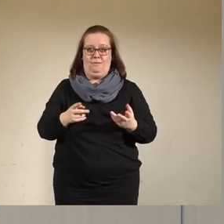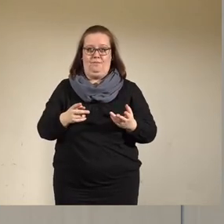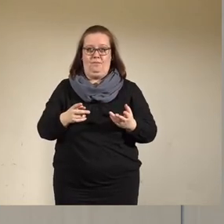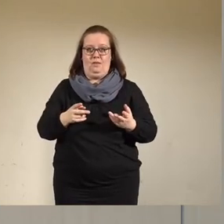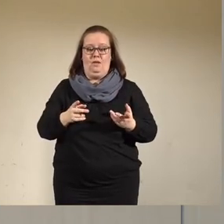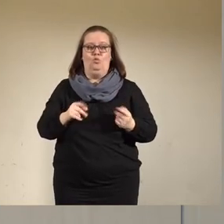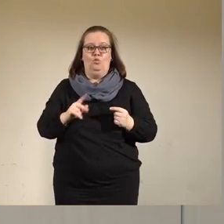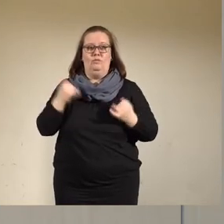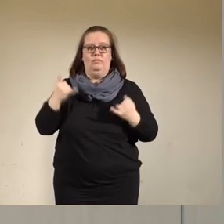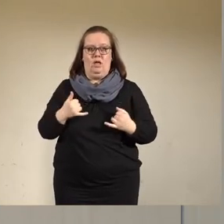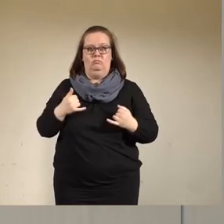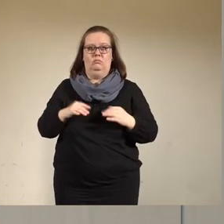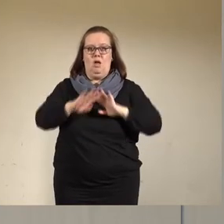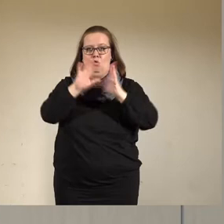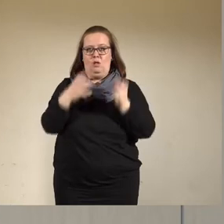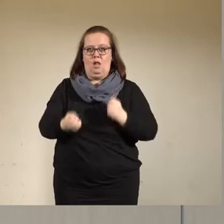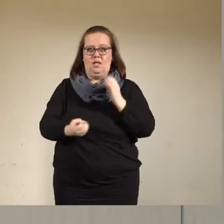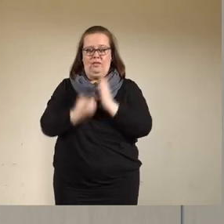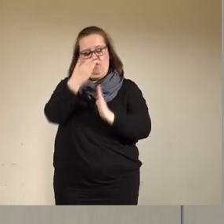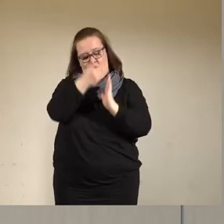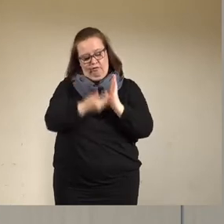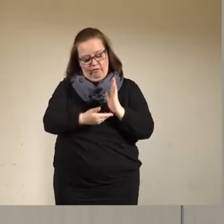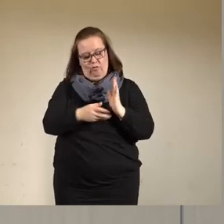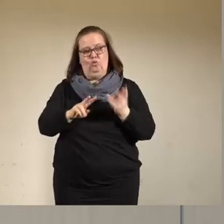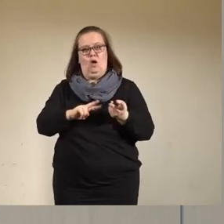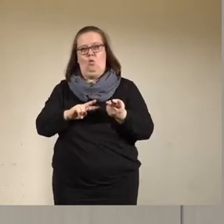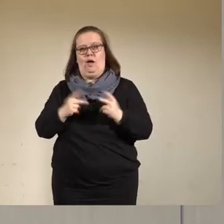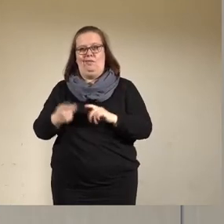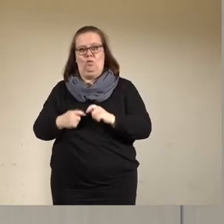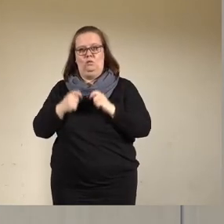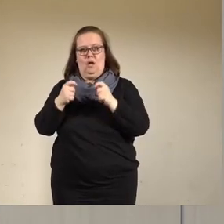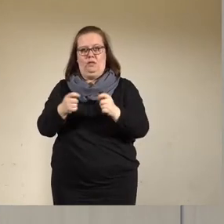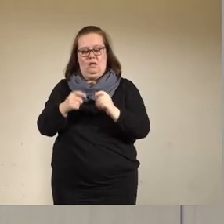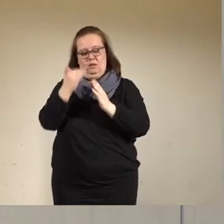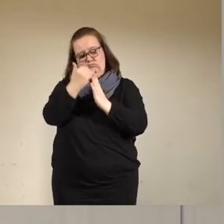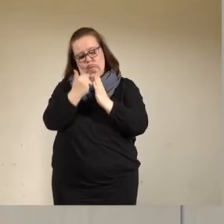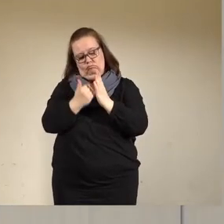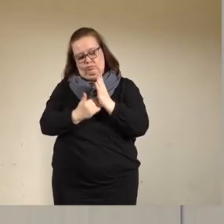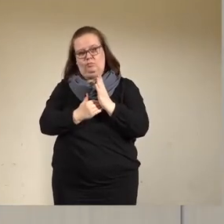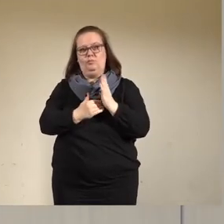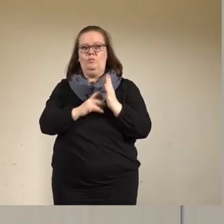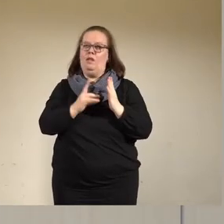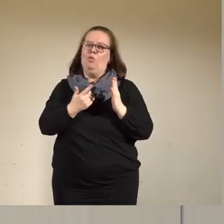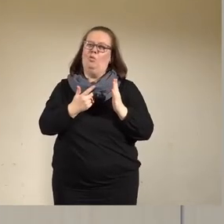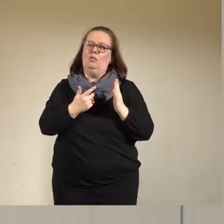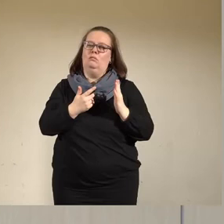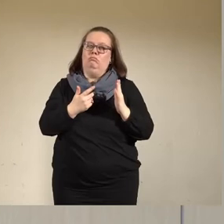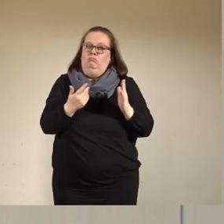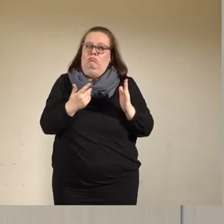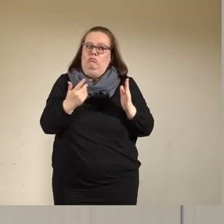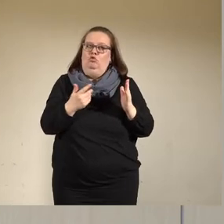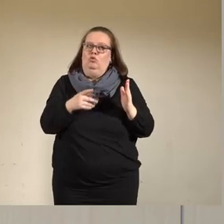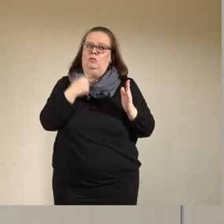durch den Haushaltsentwurf bzw. die Änderungsanträge durchgeht, da sieht man mal, was also, ich habe es eben